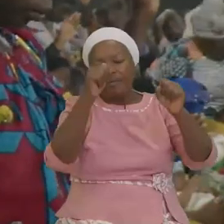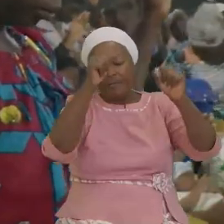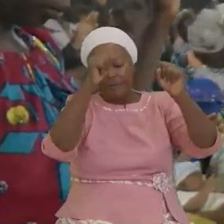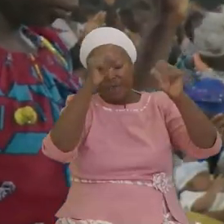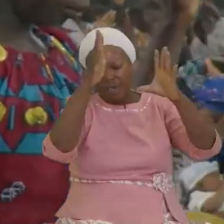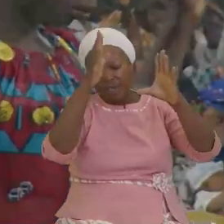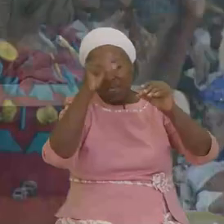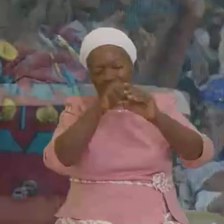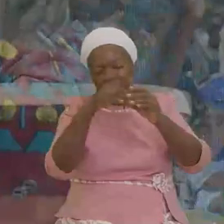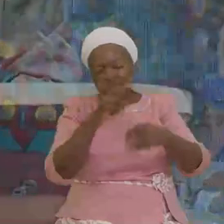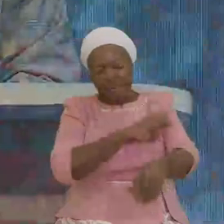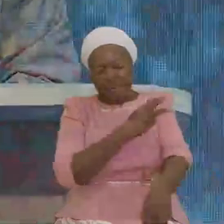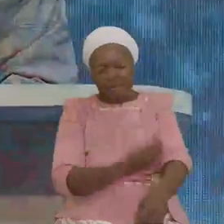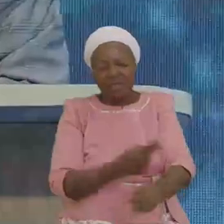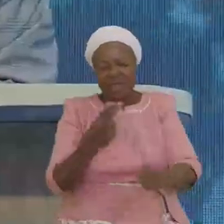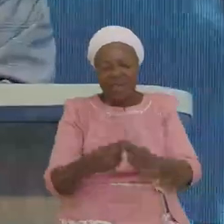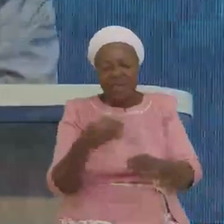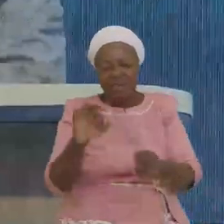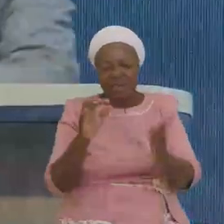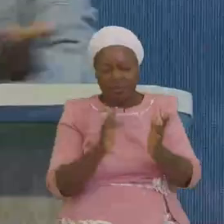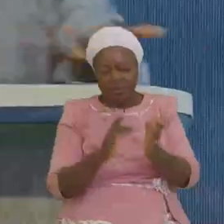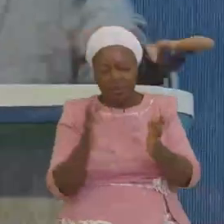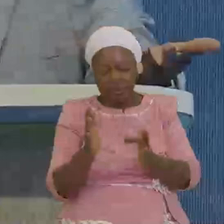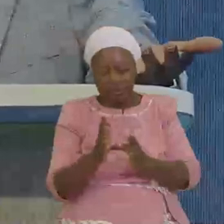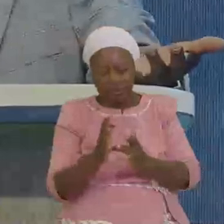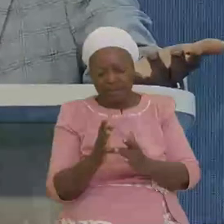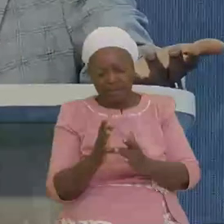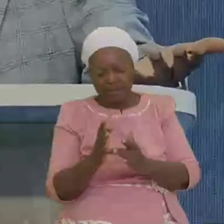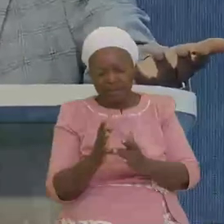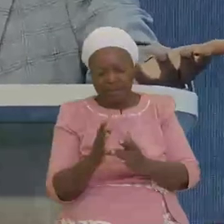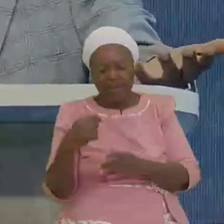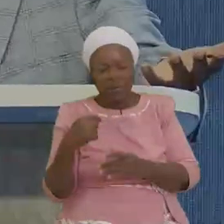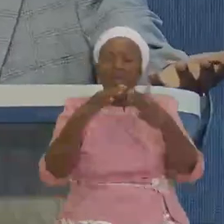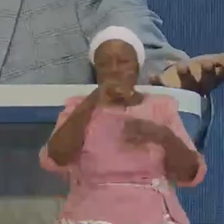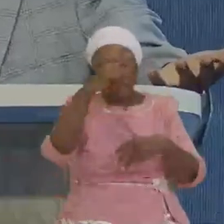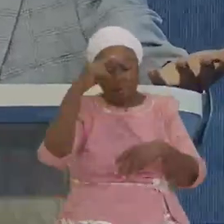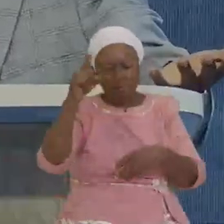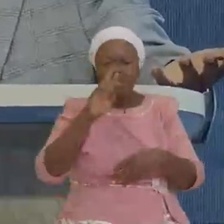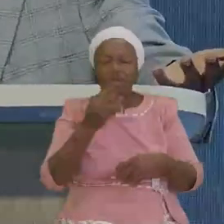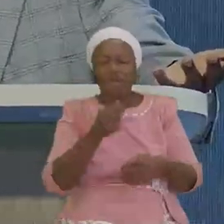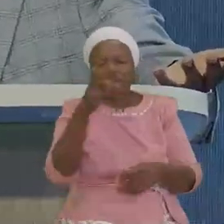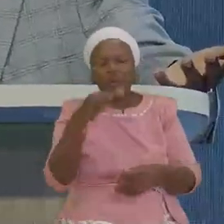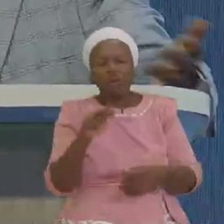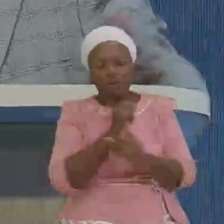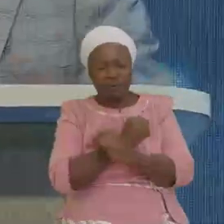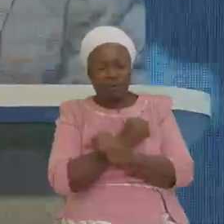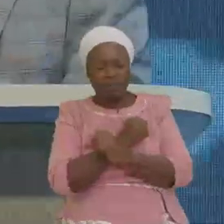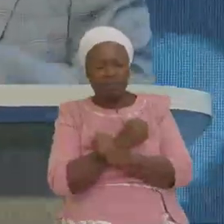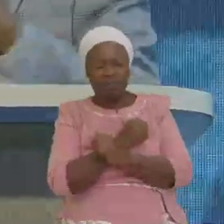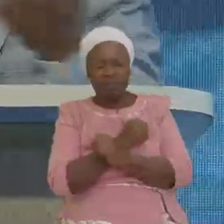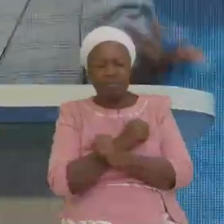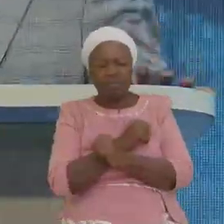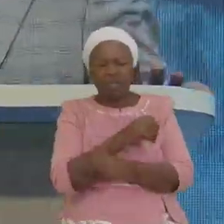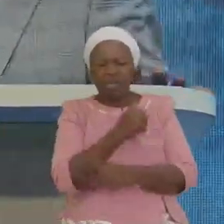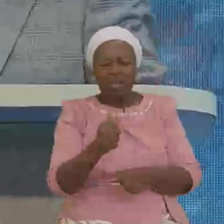Tiens-toi debout, je vais prier pour vous. Père, au nom puissant de Jésus, nous te